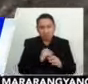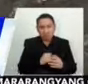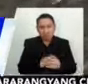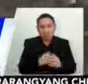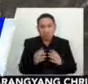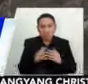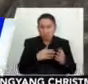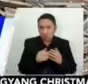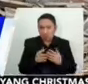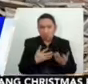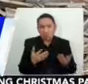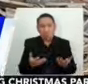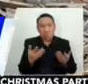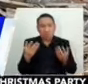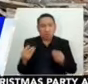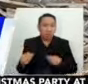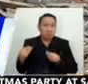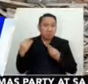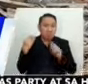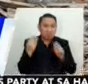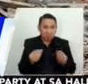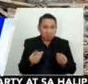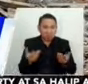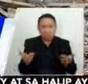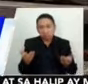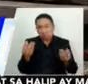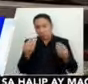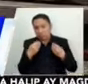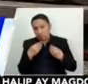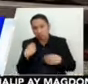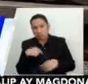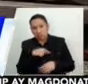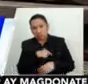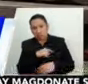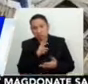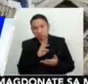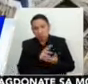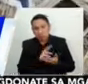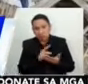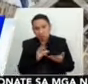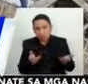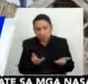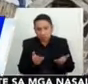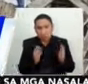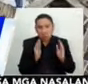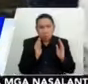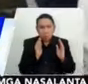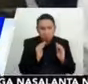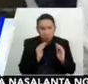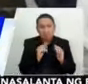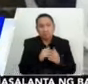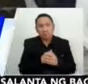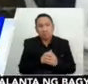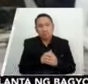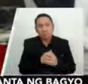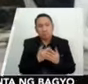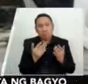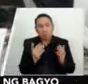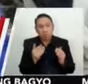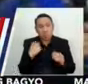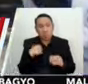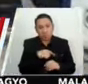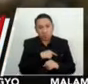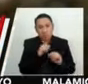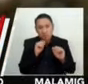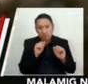namin, na ibibigay nila dito sa bayan namin. Sana naman po ay mapadali nila para makarecover na rin yung mga